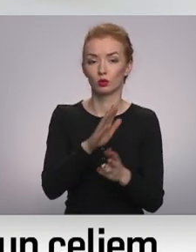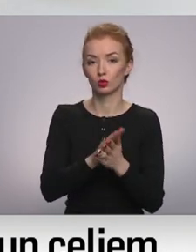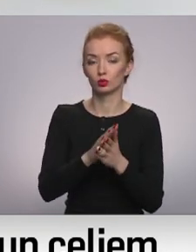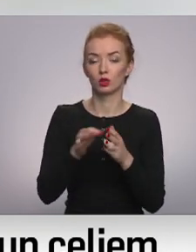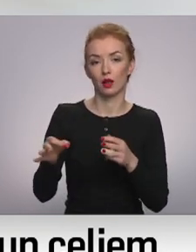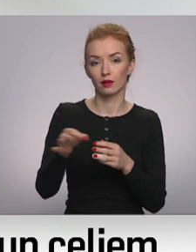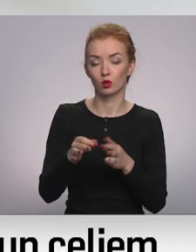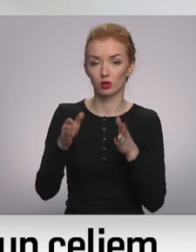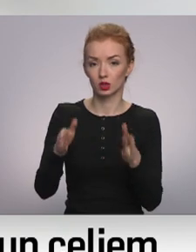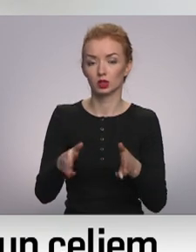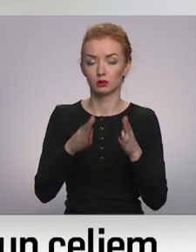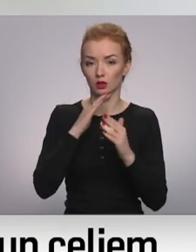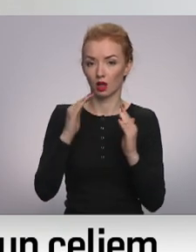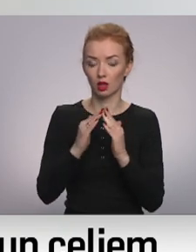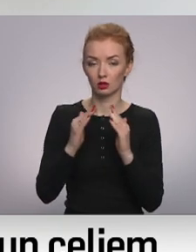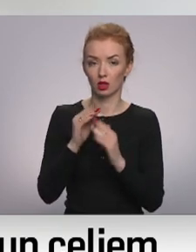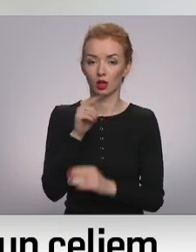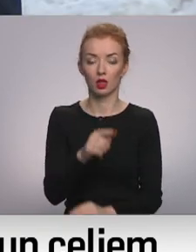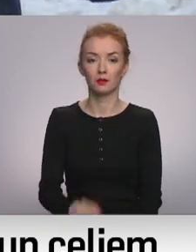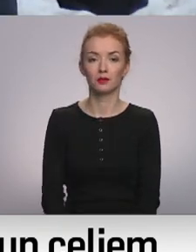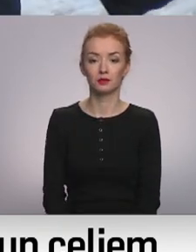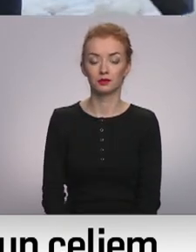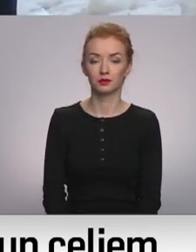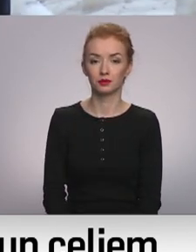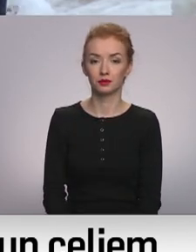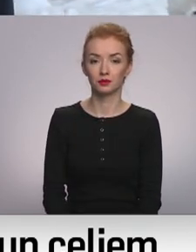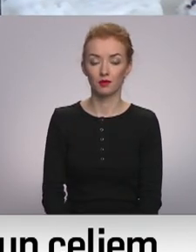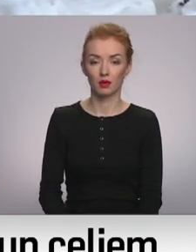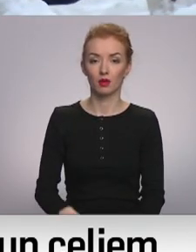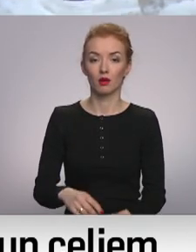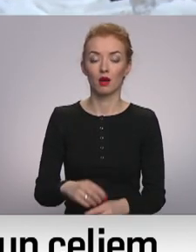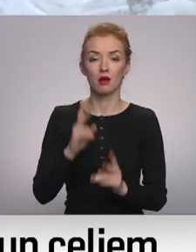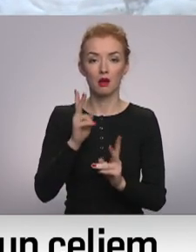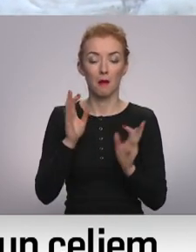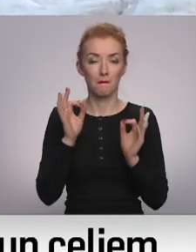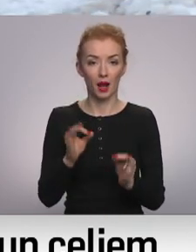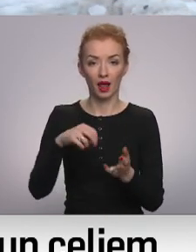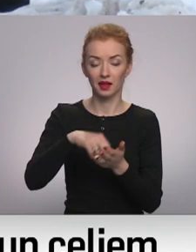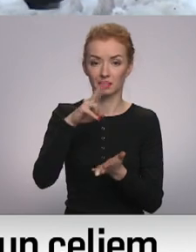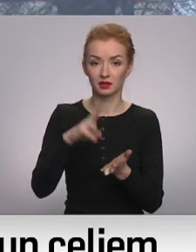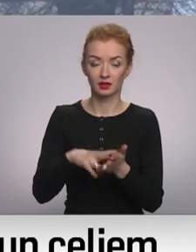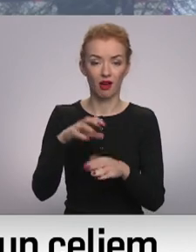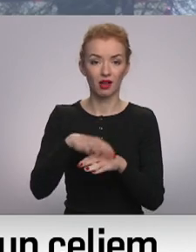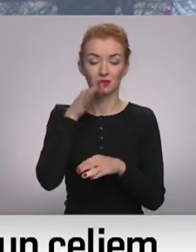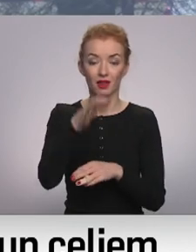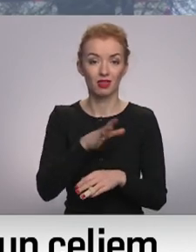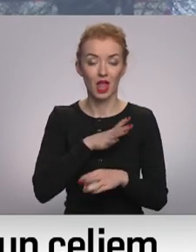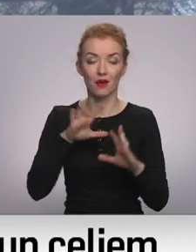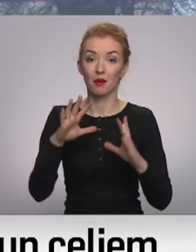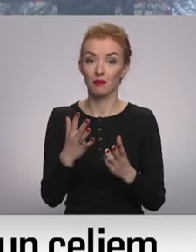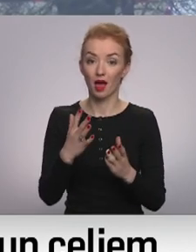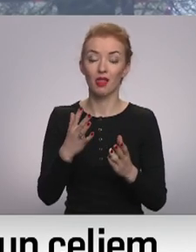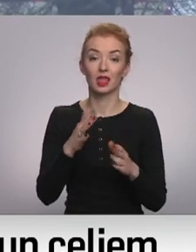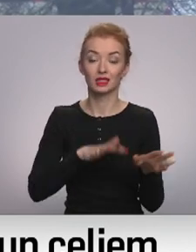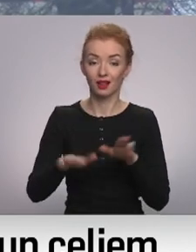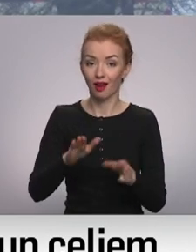sūtam mūs reģionālo slimnīcu Rēzeknē. Lai gan vienotu padomu, kā pareizi krist mediķiem nav, viņi atgādina, ka